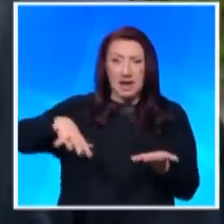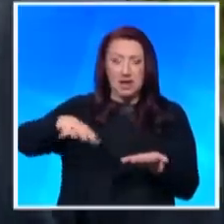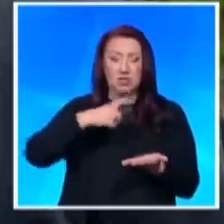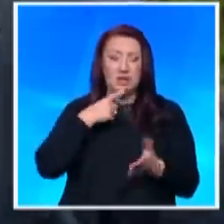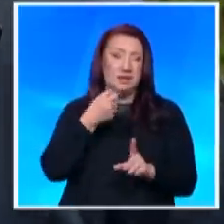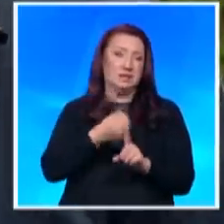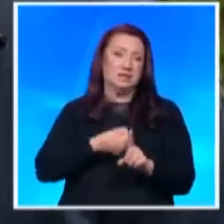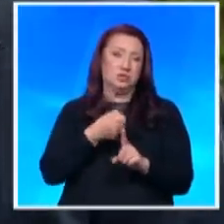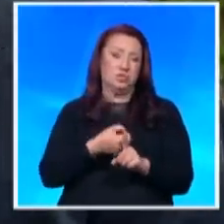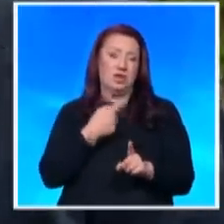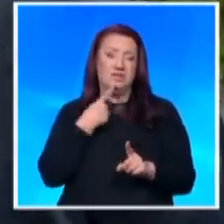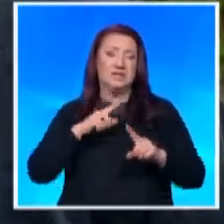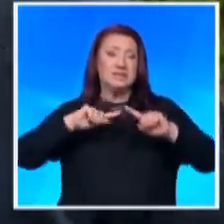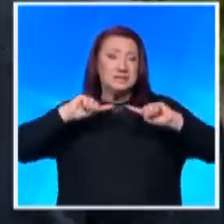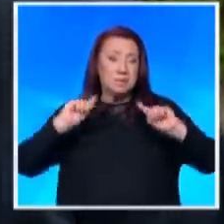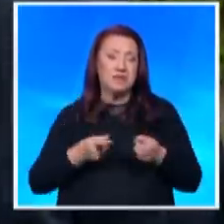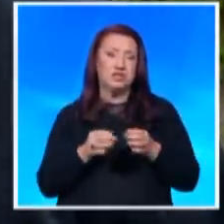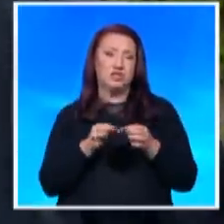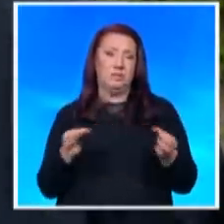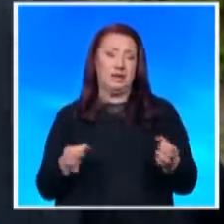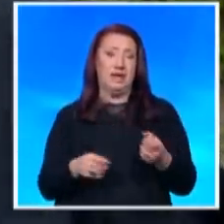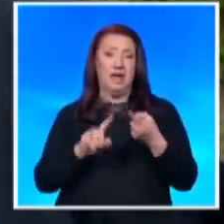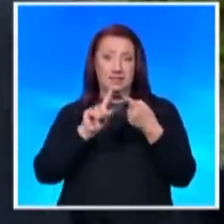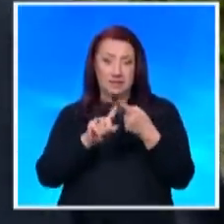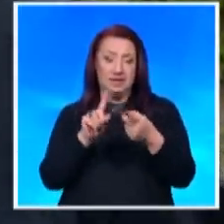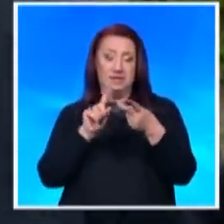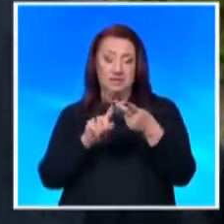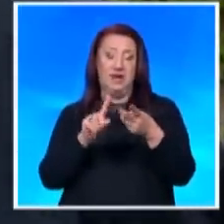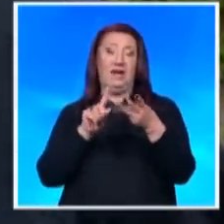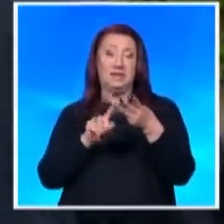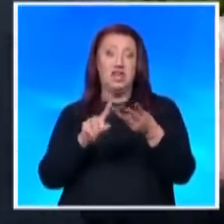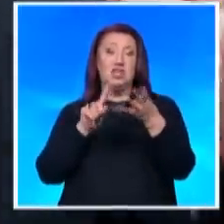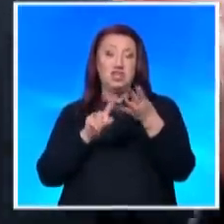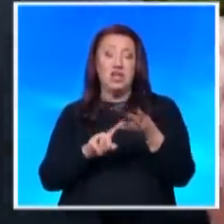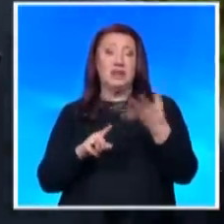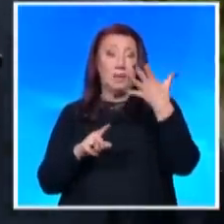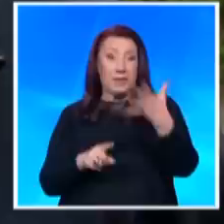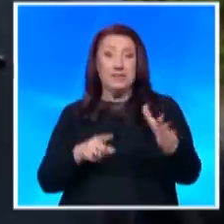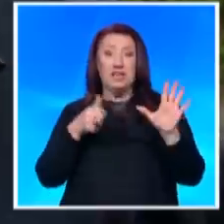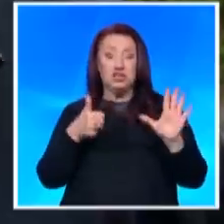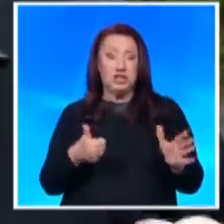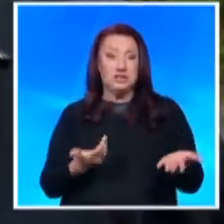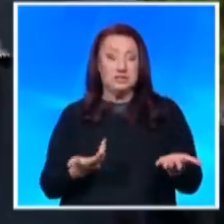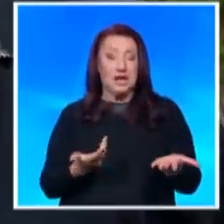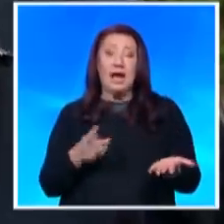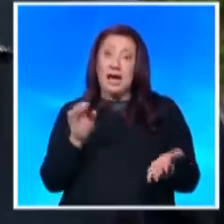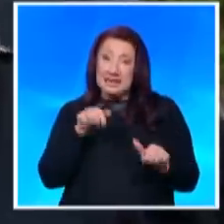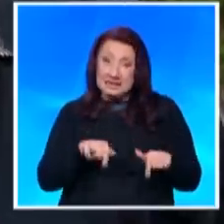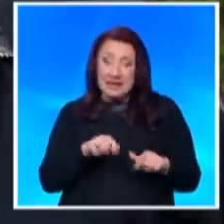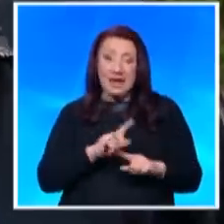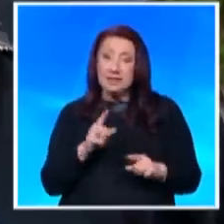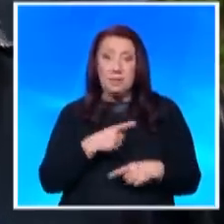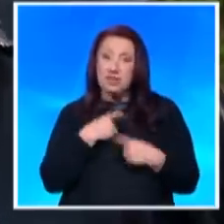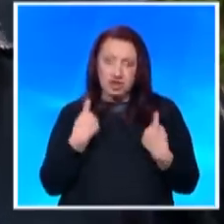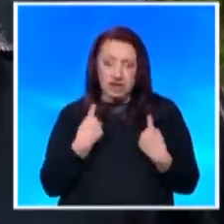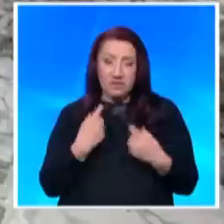път стомна за вода, втори път стомна за вода, трети път, вече стават пети, шести път и няма жертви. Но ще дойде някой ден, когато ще има жертви, тогава кой